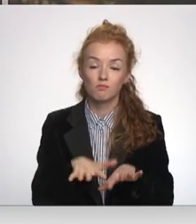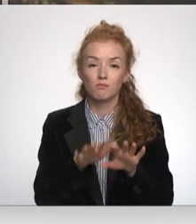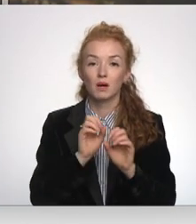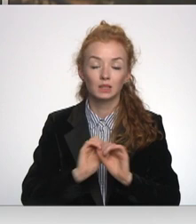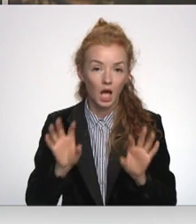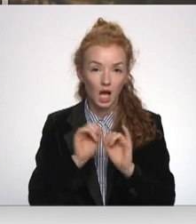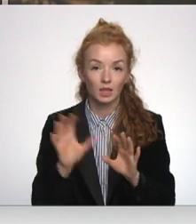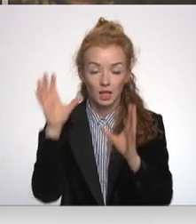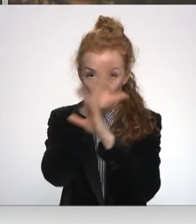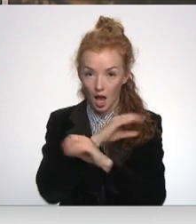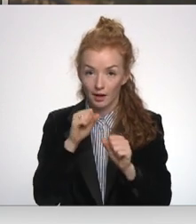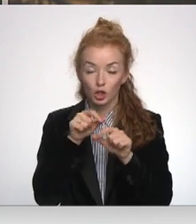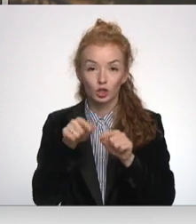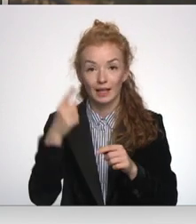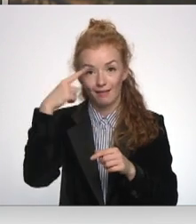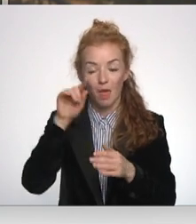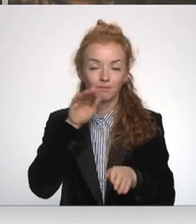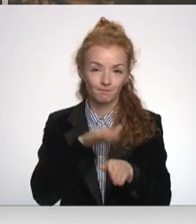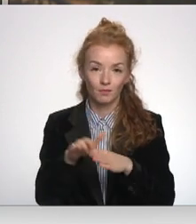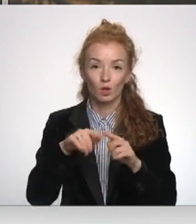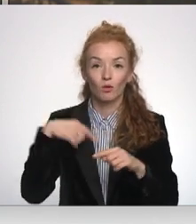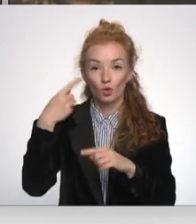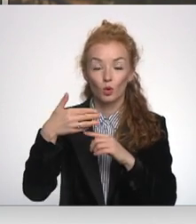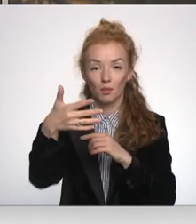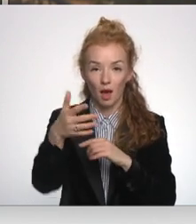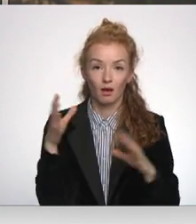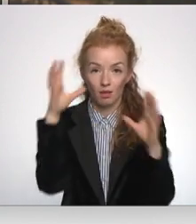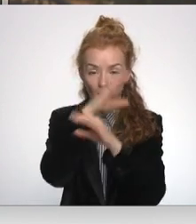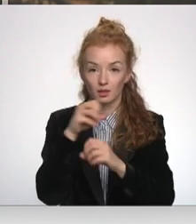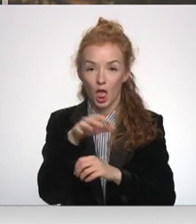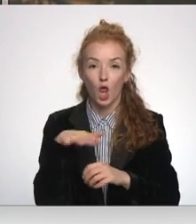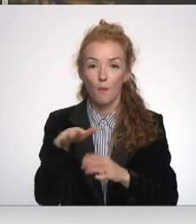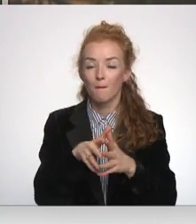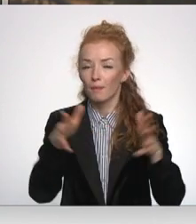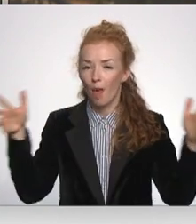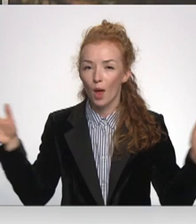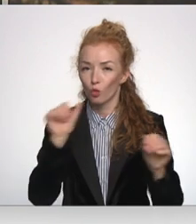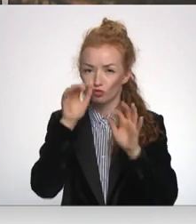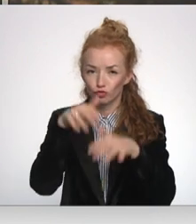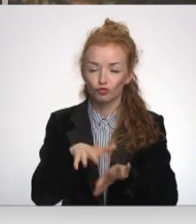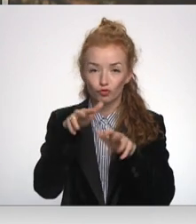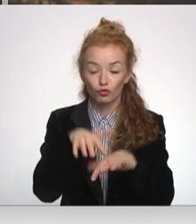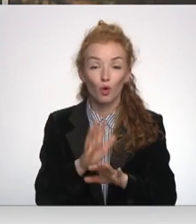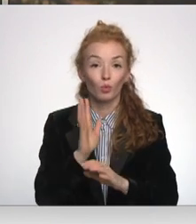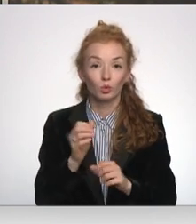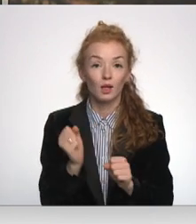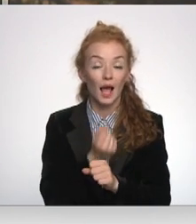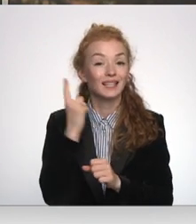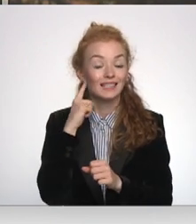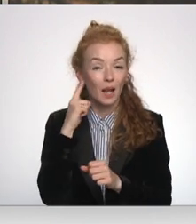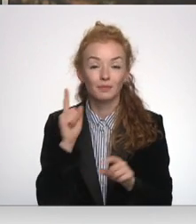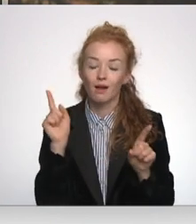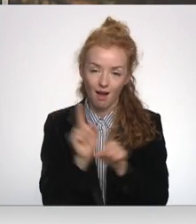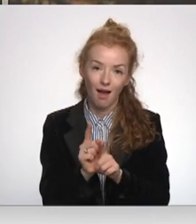naktī? Nu, šī ieceļa īstenota un turpmāk dienakts tumšajā laikā Eiropā platākais ūdenskritums būs ne tikai dzirdams, bet